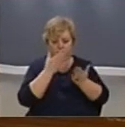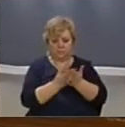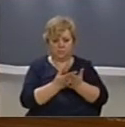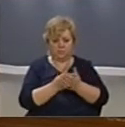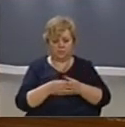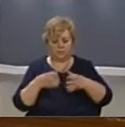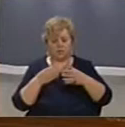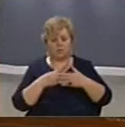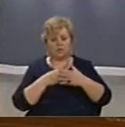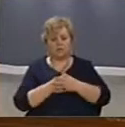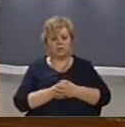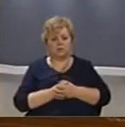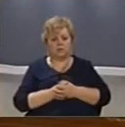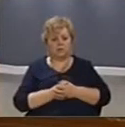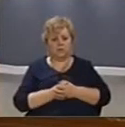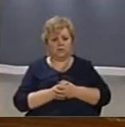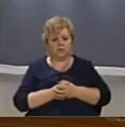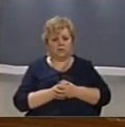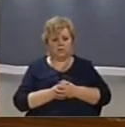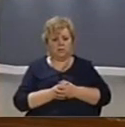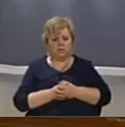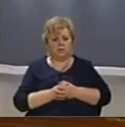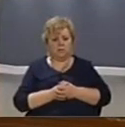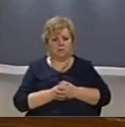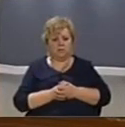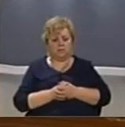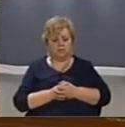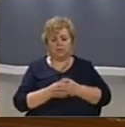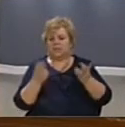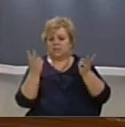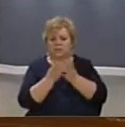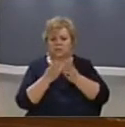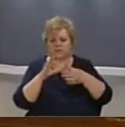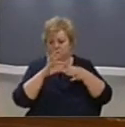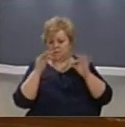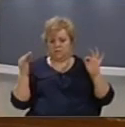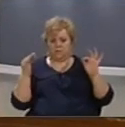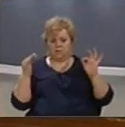këto rekomandime si në vijim. Pra është i njëjti, vetëm se fjala